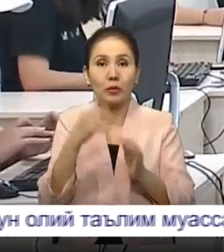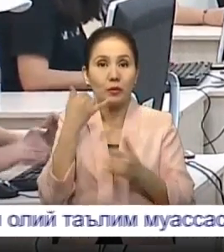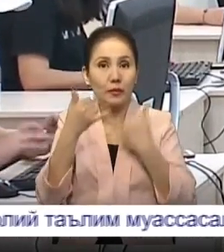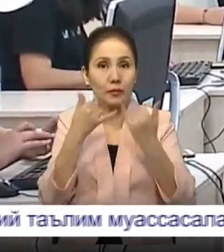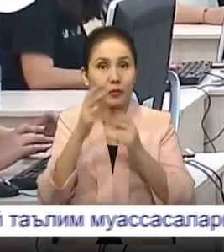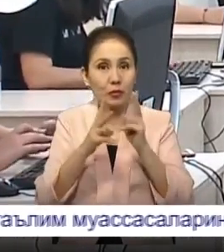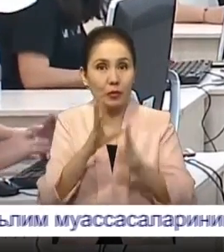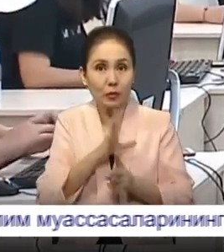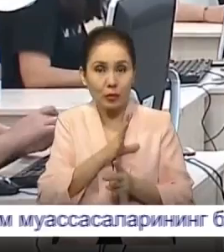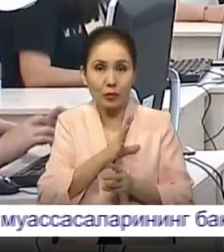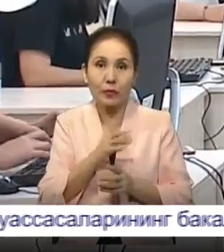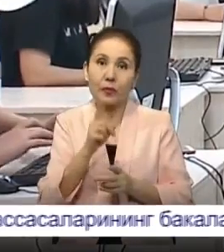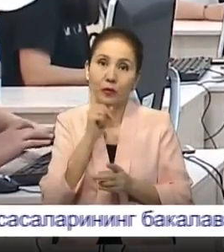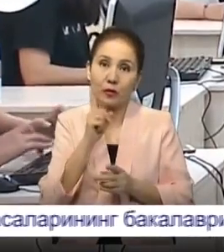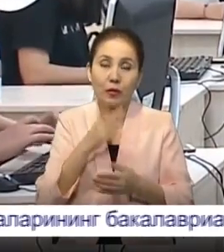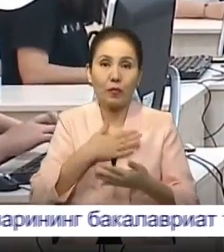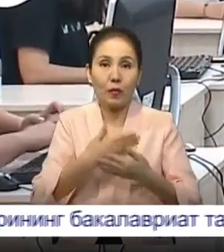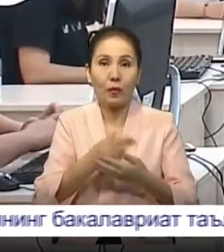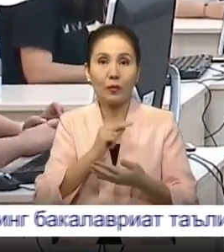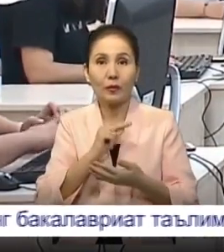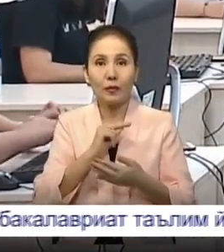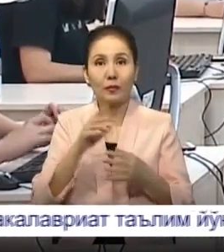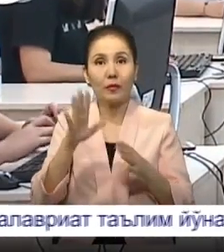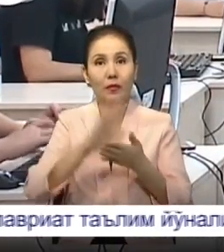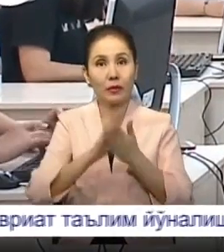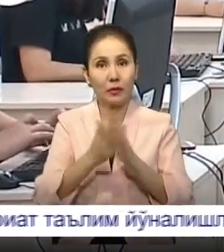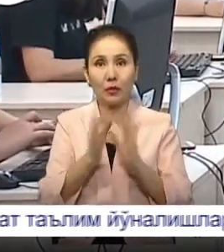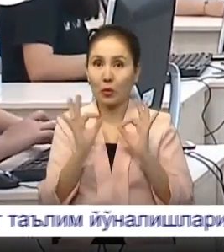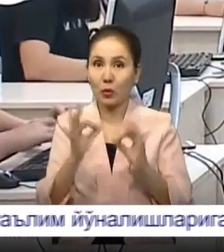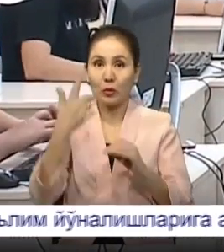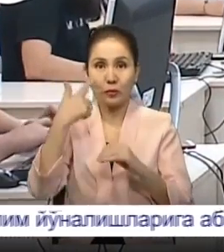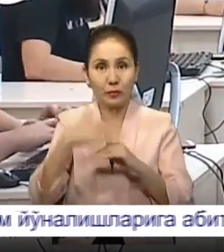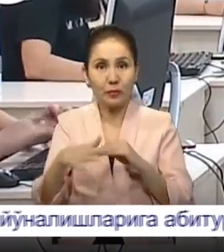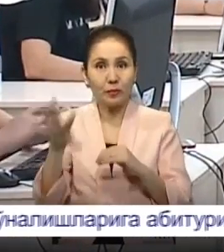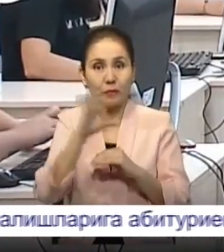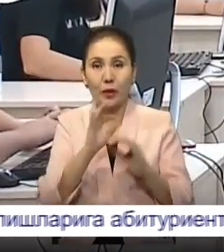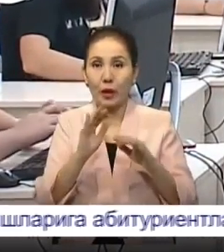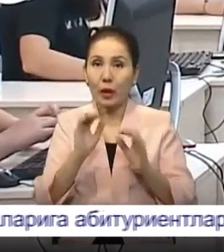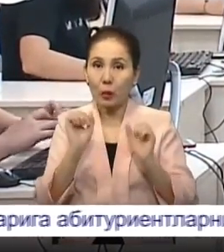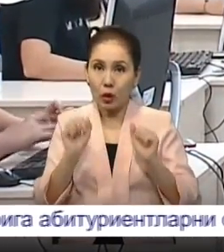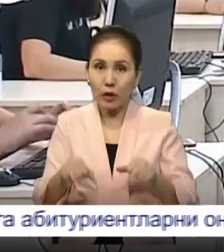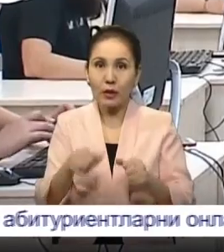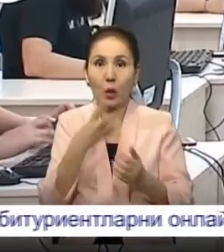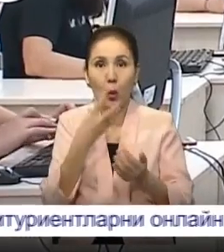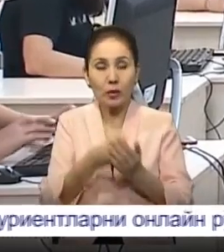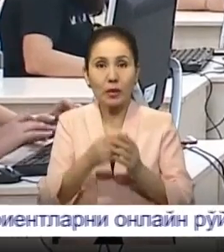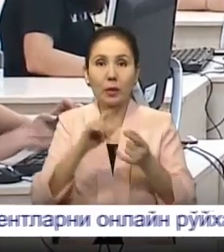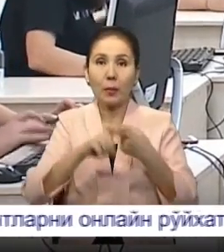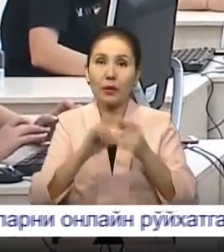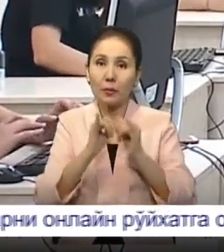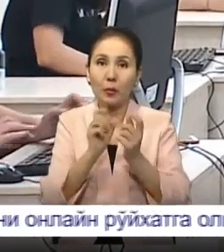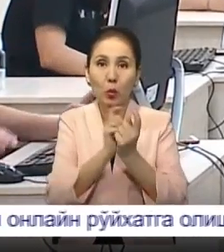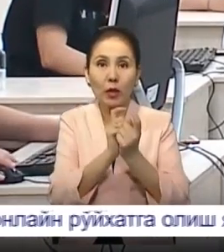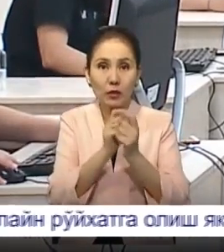qabul qilingan. Demak, yoshlarimiz faollik ko'rsatishmoqda va vaziyatga to'g'ri baho bergan holda imkon qadar o'zlari pandemiyaga qarshi kurashda